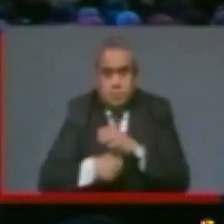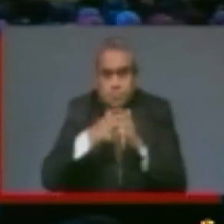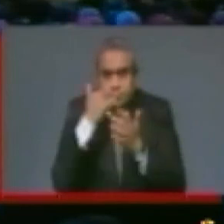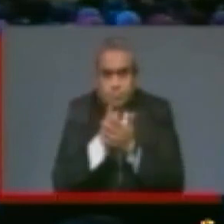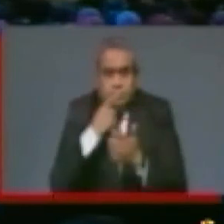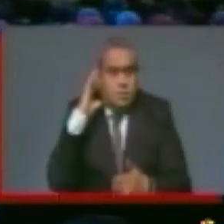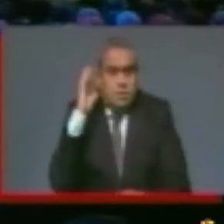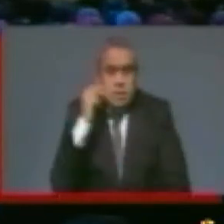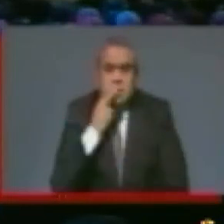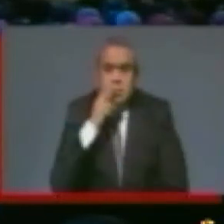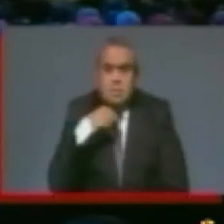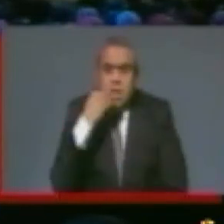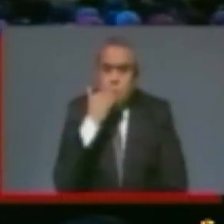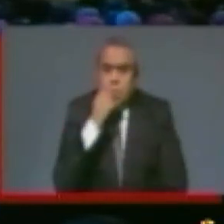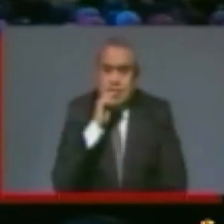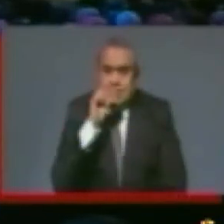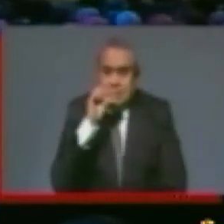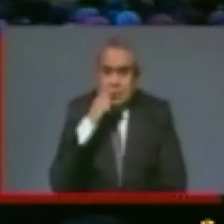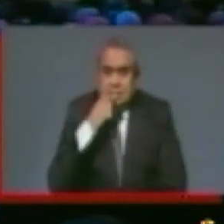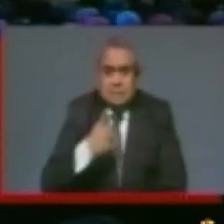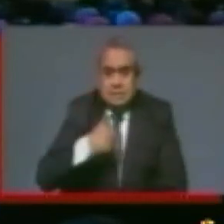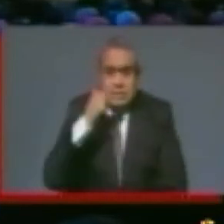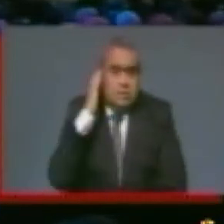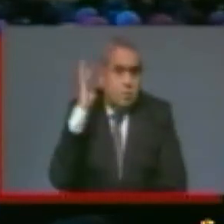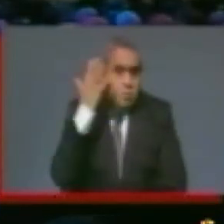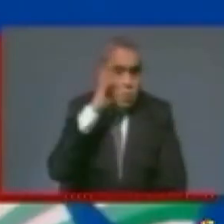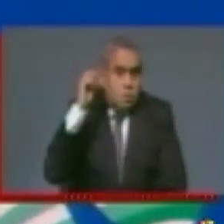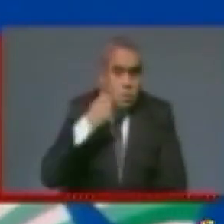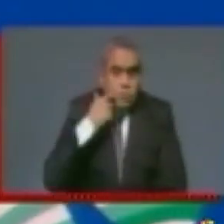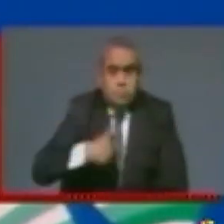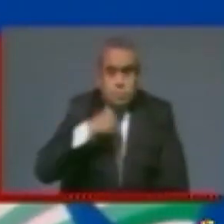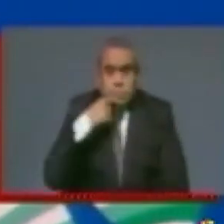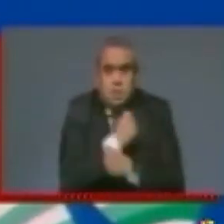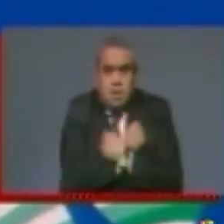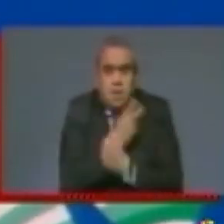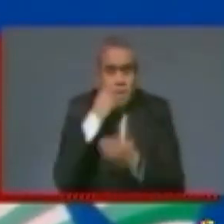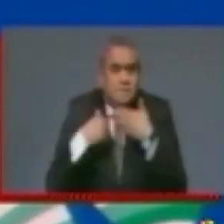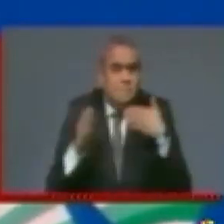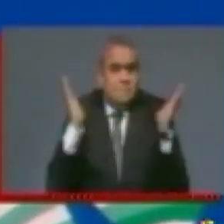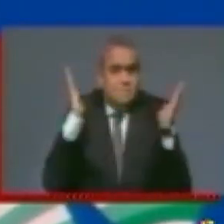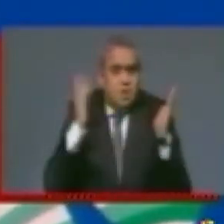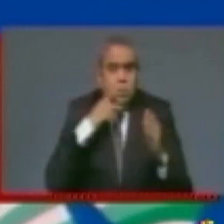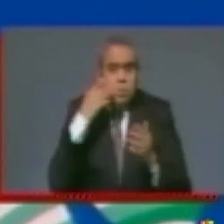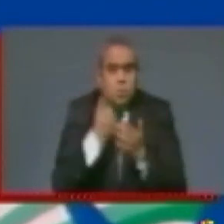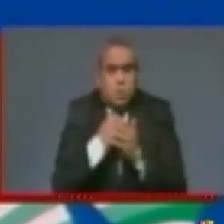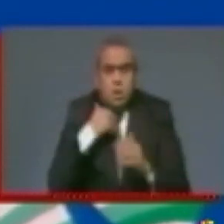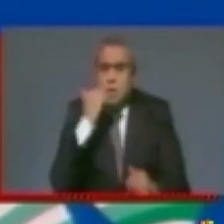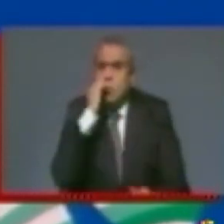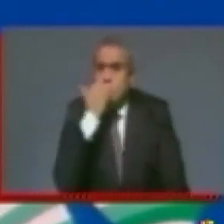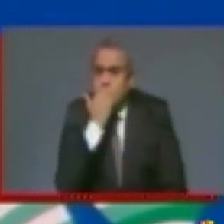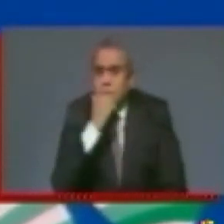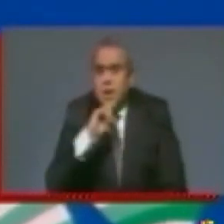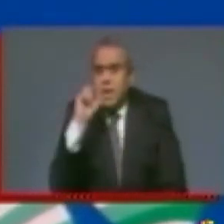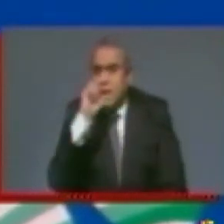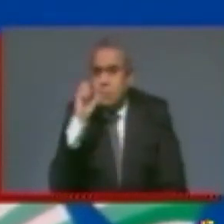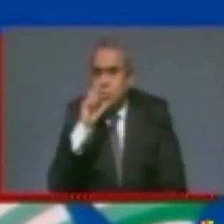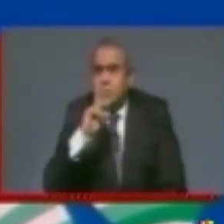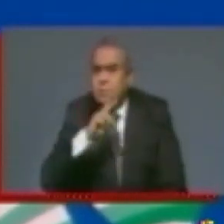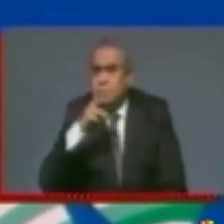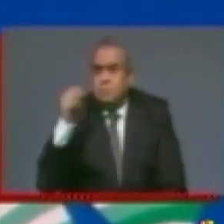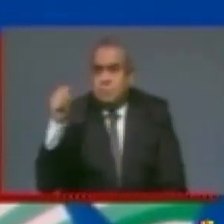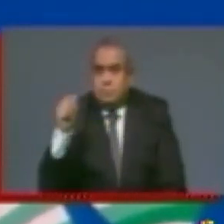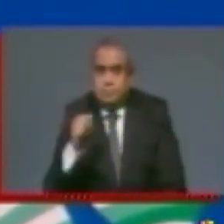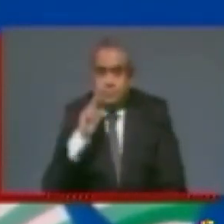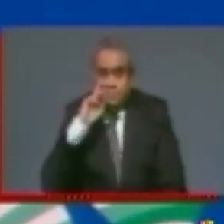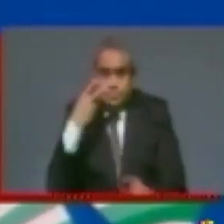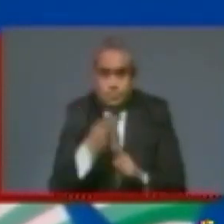التوحيد وبتعتبر سجل وافي لكل الاثار الفرعونيه والرومانيه والقبطيه والاسلاميه يعني زي